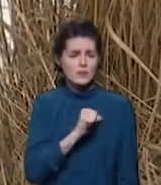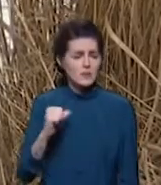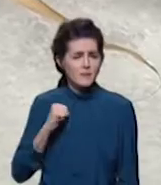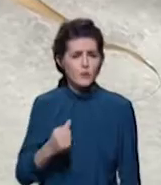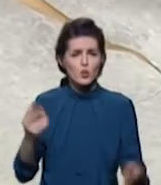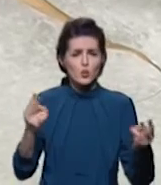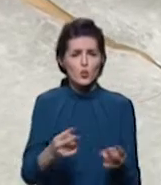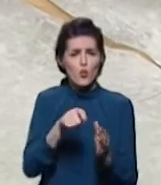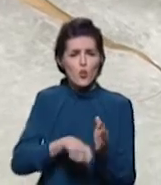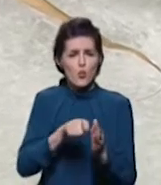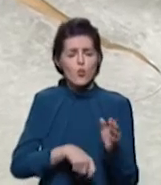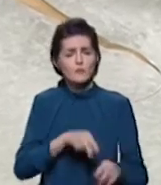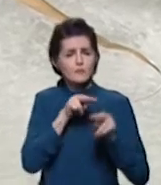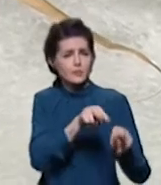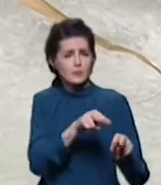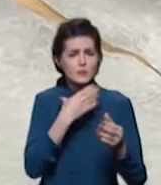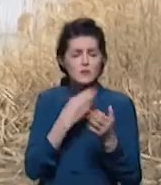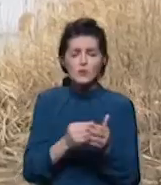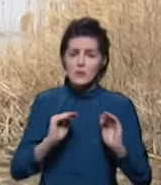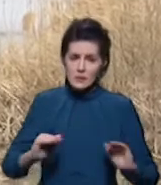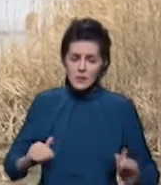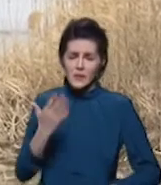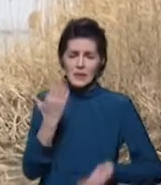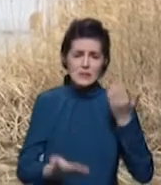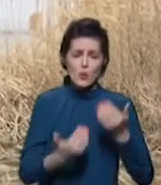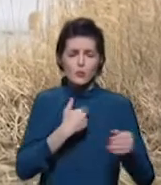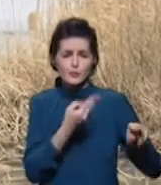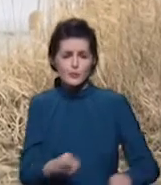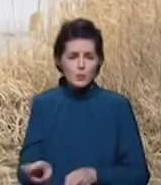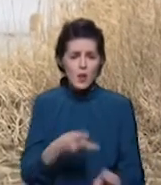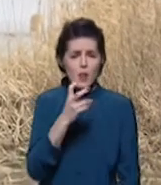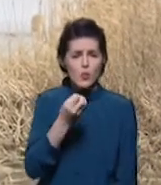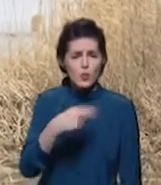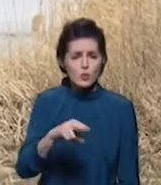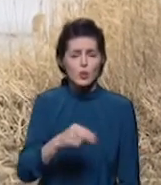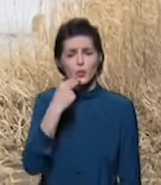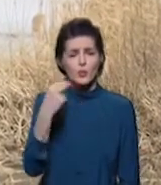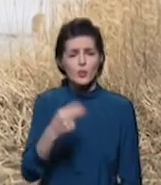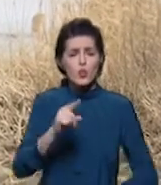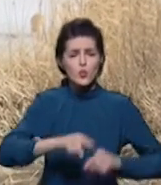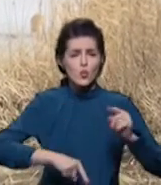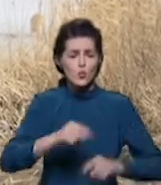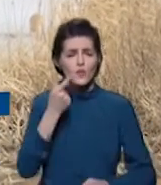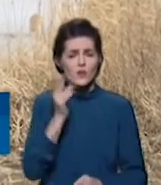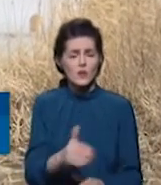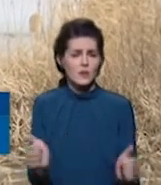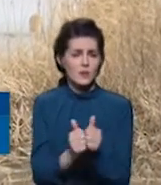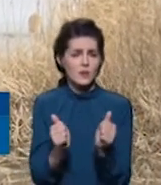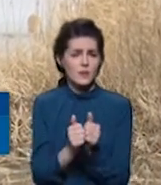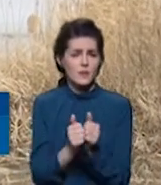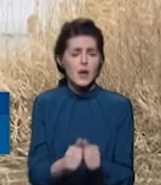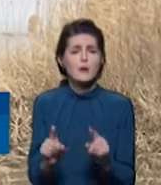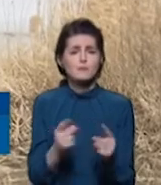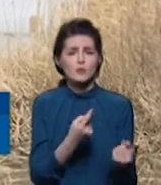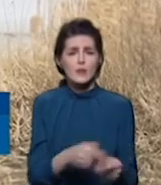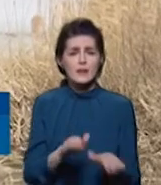стежити за своїми дітьми. Якщо діти хочуть покататись на ковзанках на льоду, то краще, щоб батьки були завжди поруч. Адже